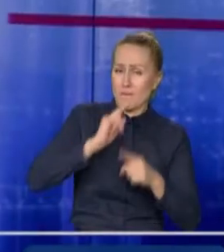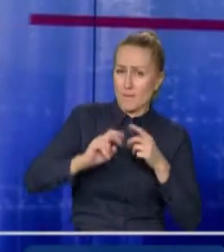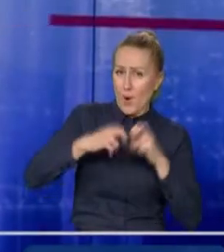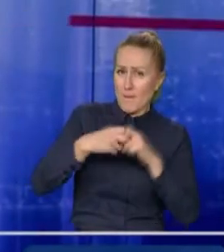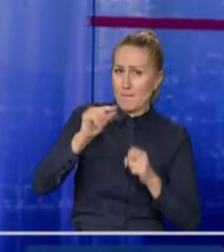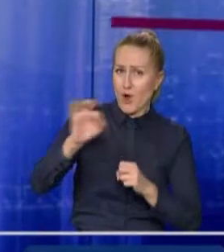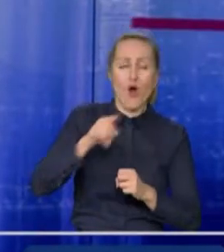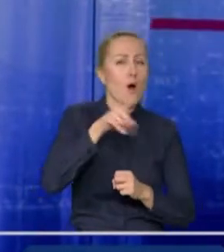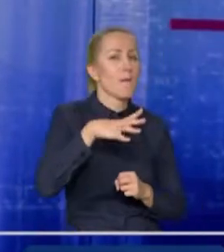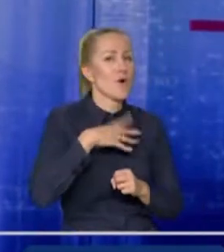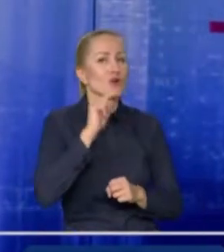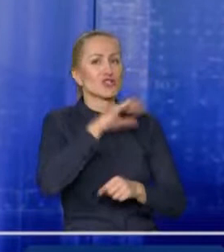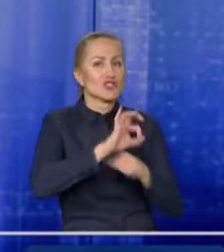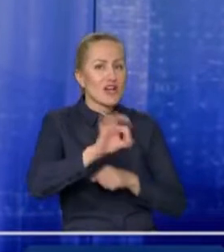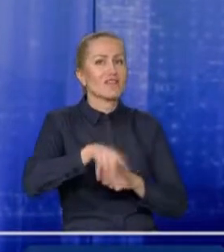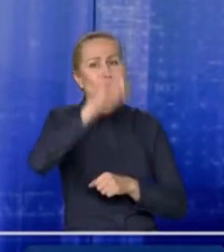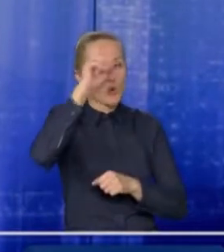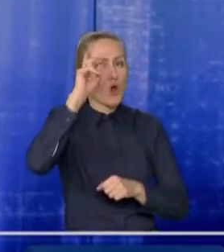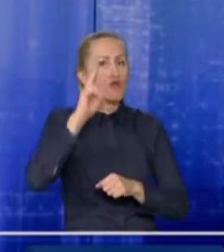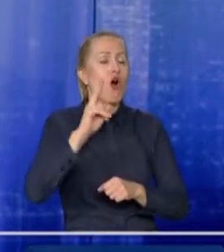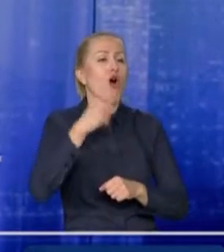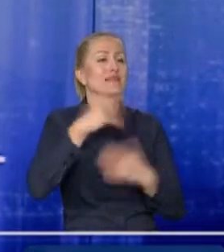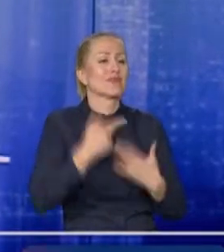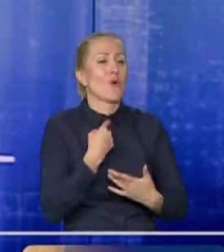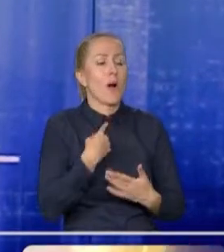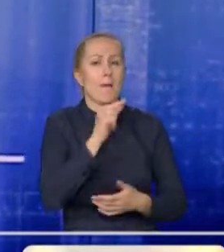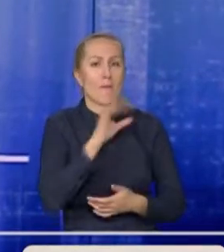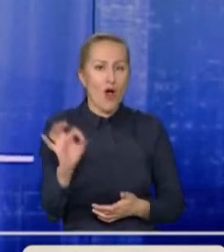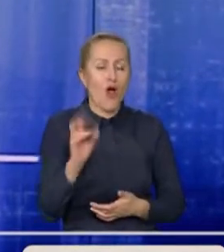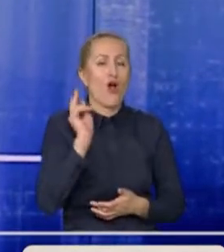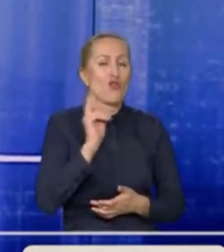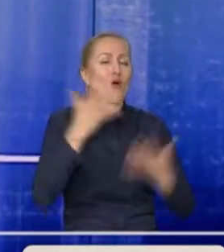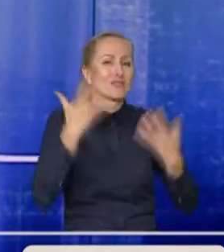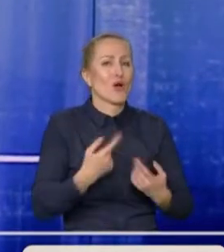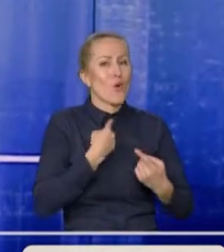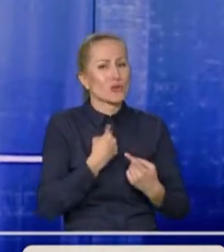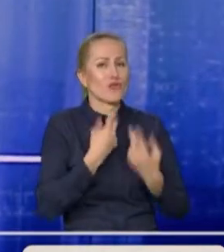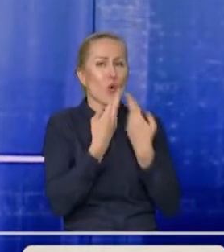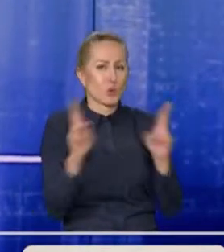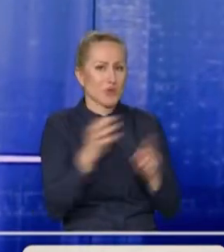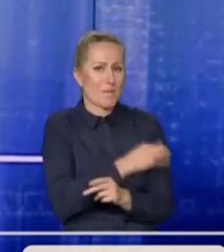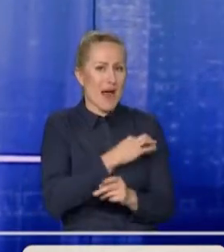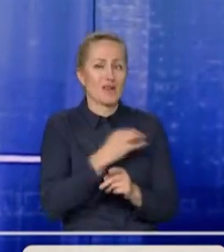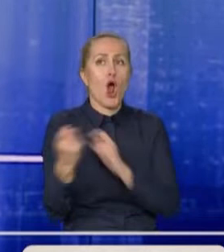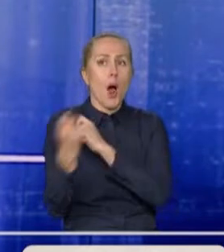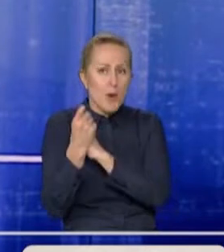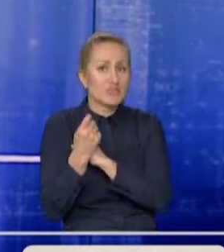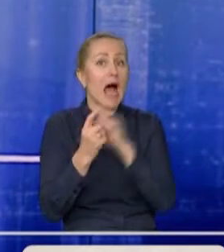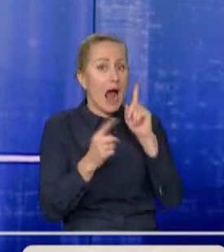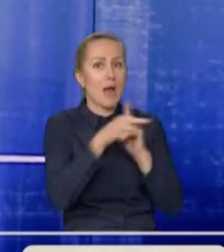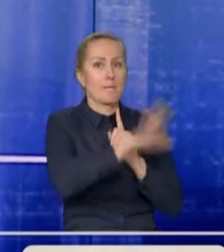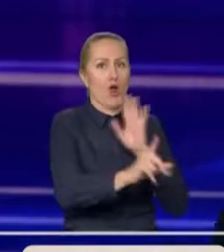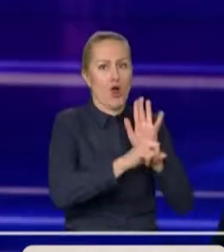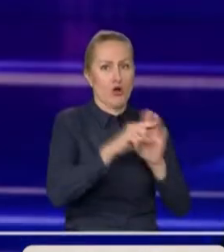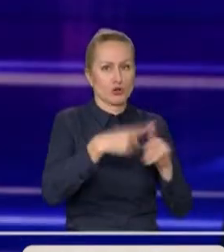skrzywdziły osoby, które chciałyby głosować na Koalicję Obywatelską, chciałyby głosować na w ogóle różne partie. partie opozycyjne, a chodzą do kościoła, mają do tego absolutne prawo.